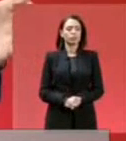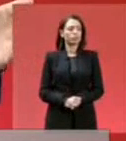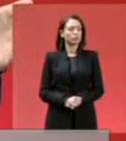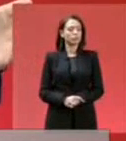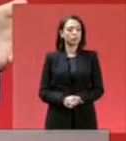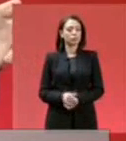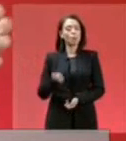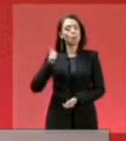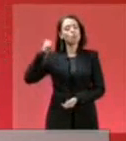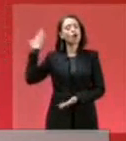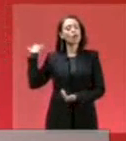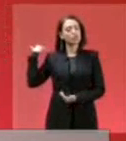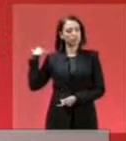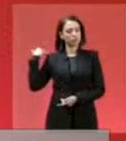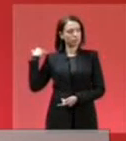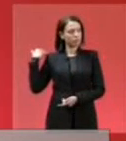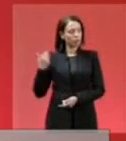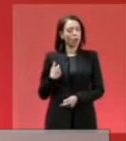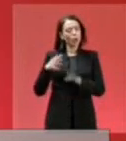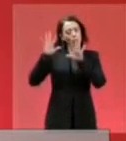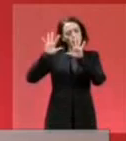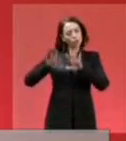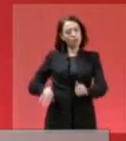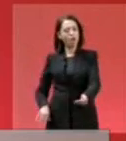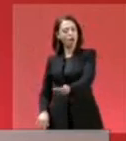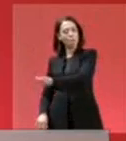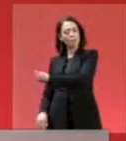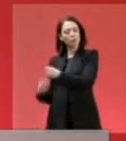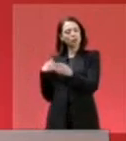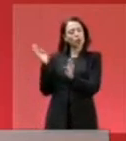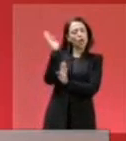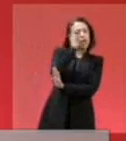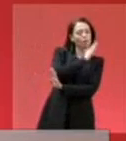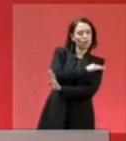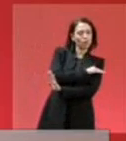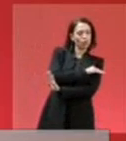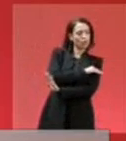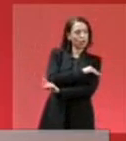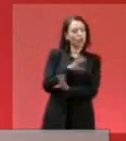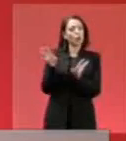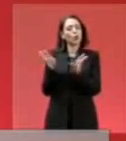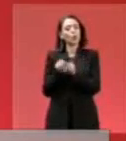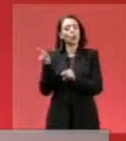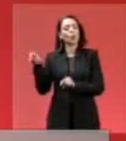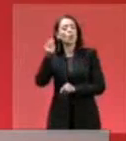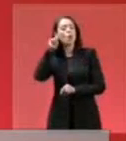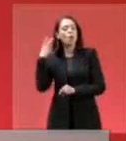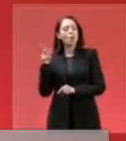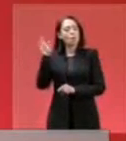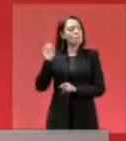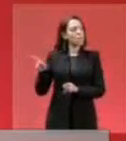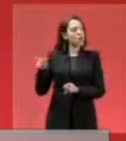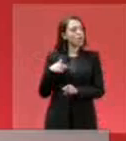έβγαλαν προχθές πίσω από την κουρτίνα που κρυβόταν τον ολιγάρχη χρηματοδότη τους